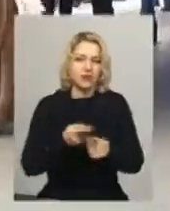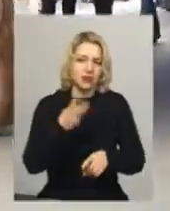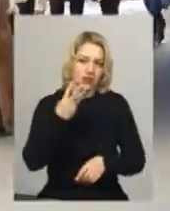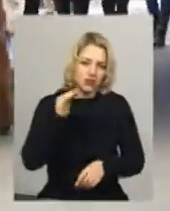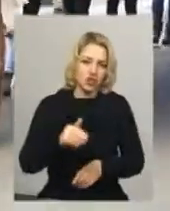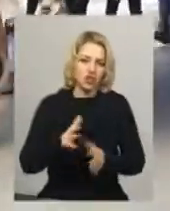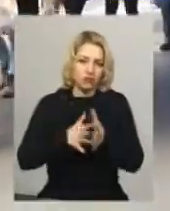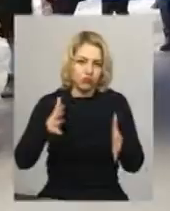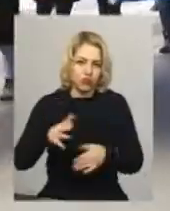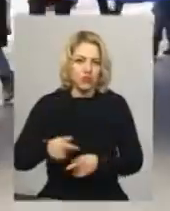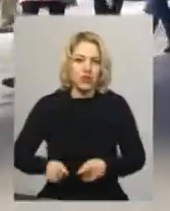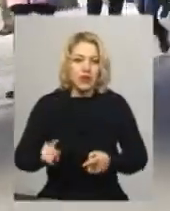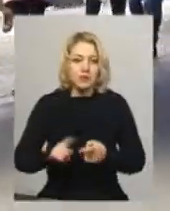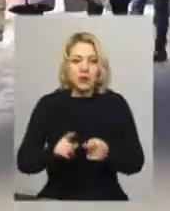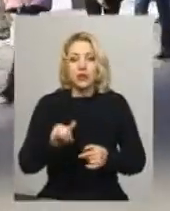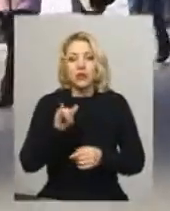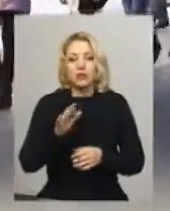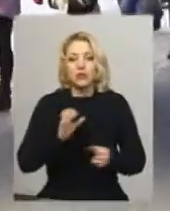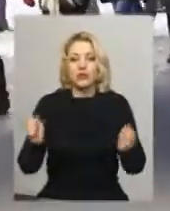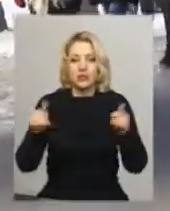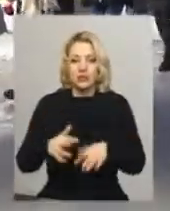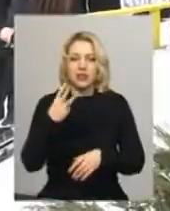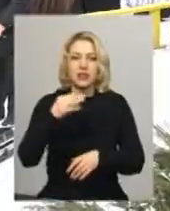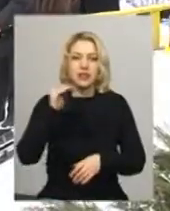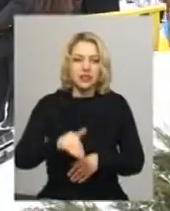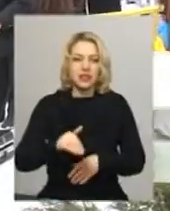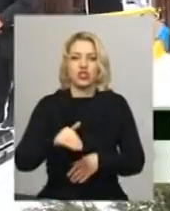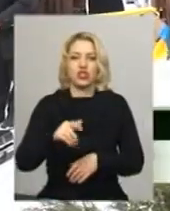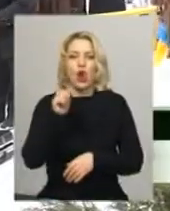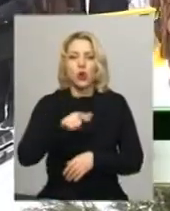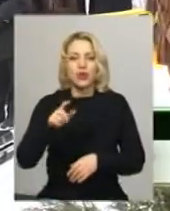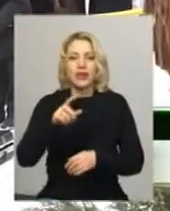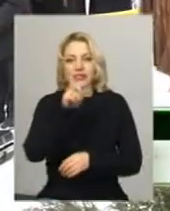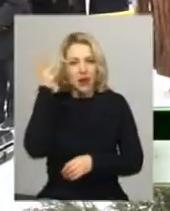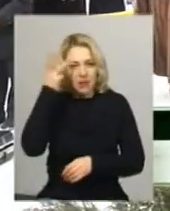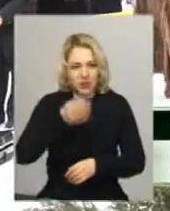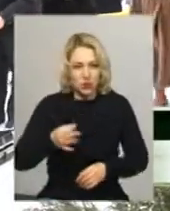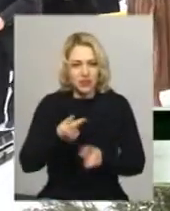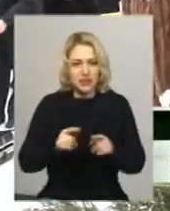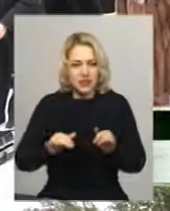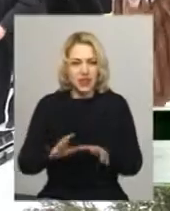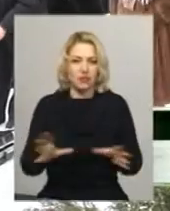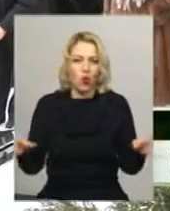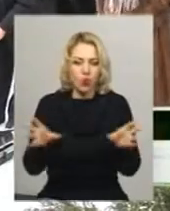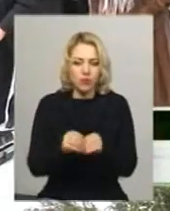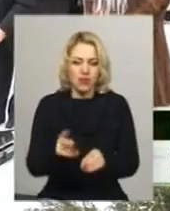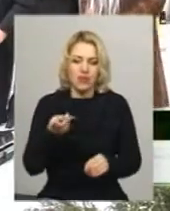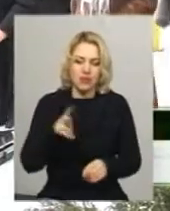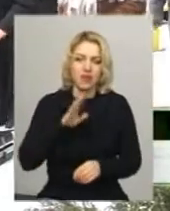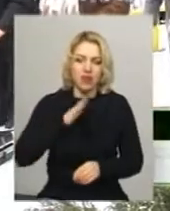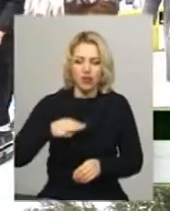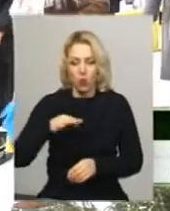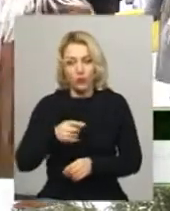За словами Інни Михайлової, захід зібрав 3 тисячі жителів Хмельниччини. Дуже приємно, що сьогоднішній захід об'єднав дві наших області